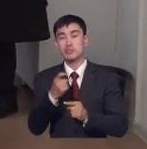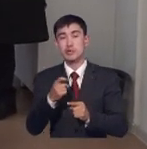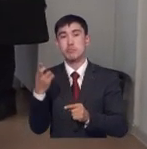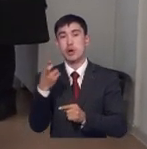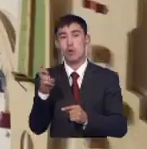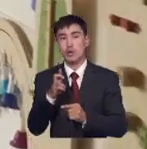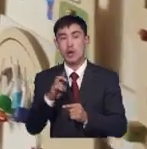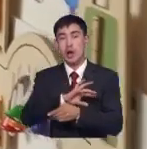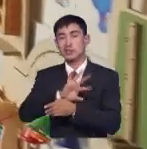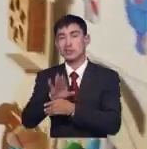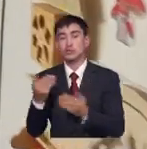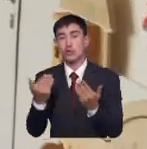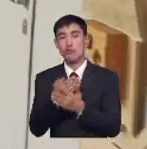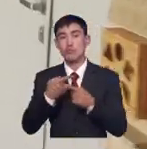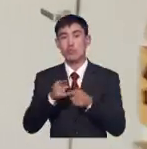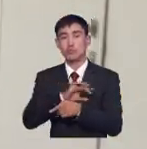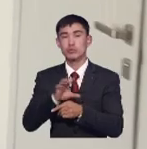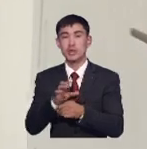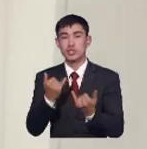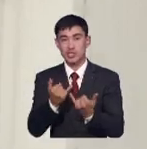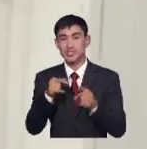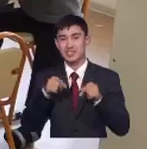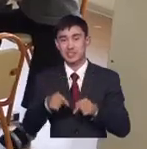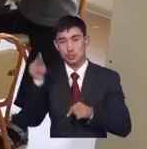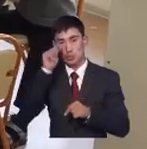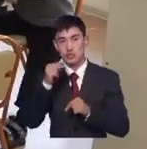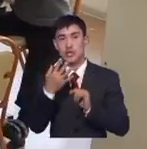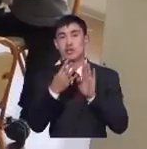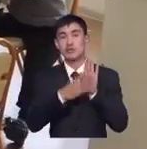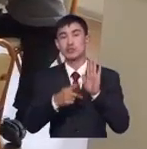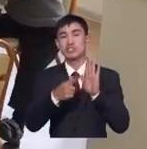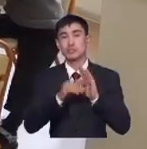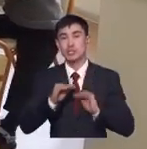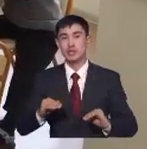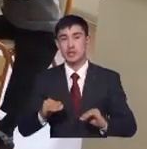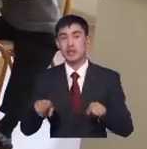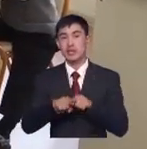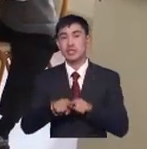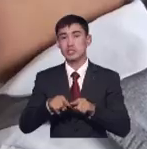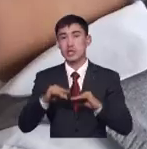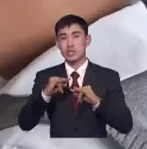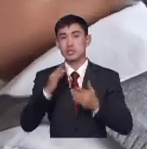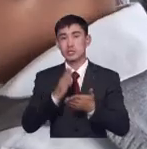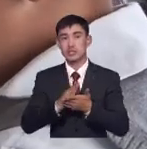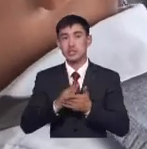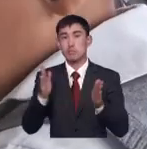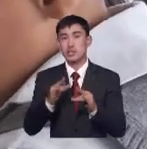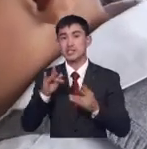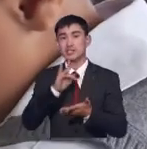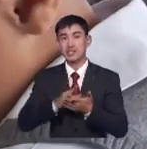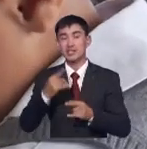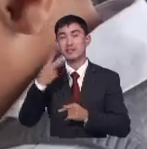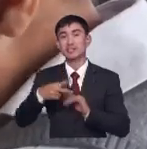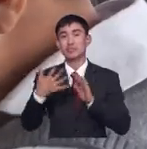биологии оснащены современным оборудованием сейчас здесь обучаются 97 детей также при школе имеется мини-центр для